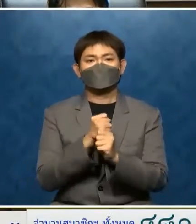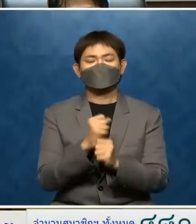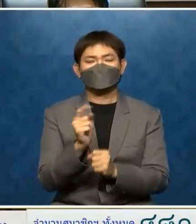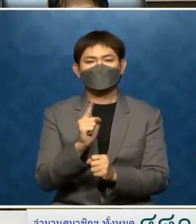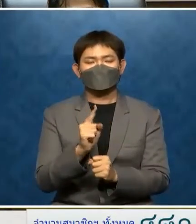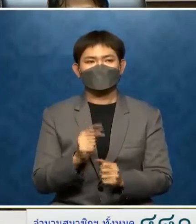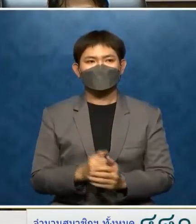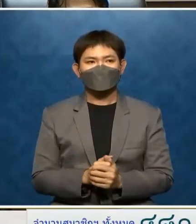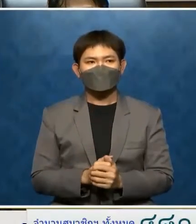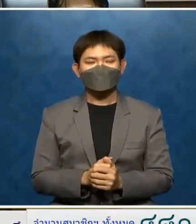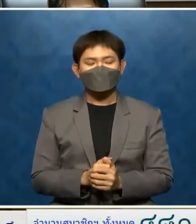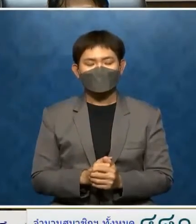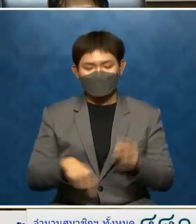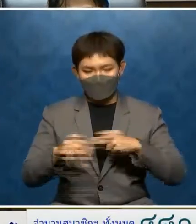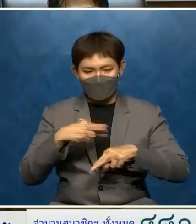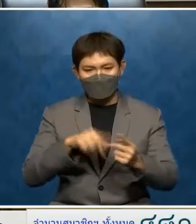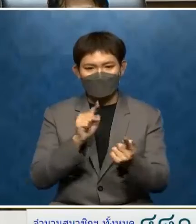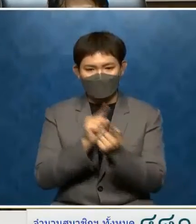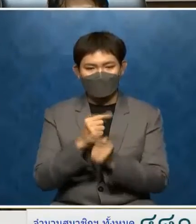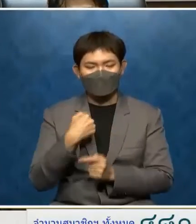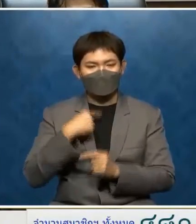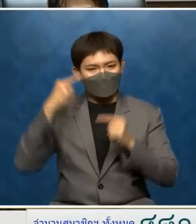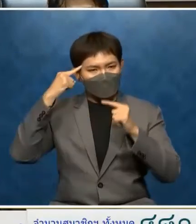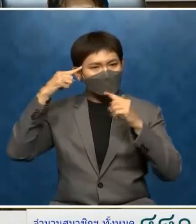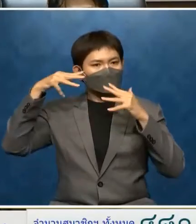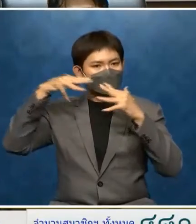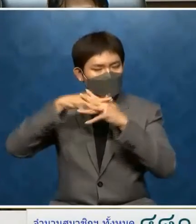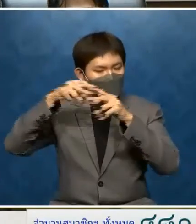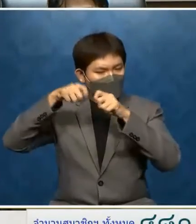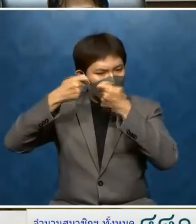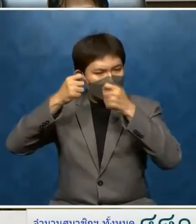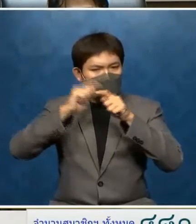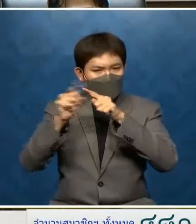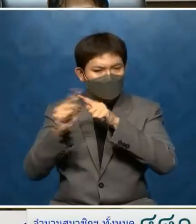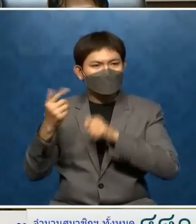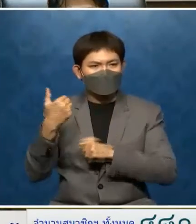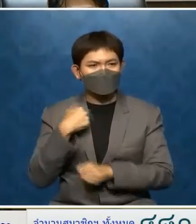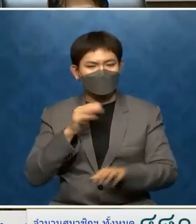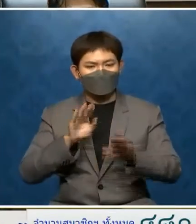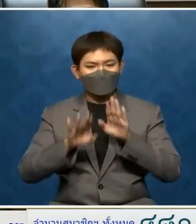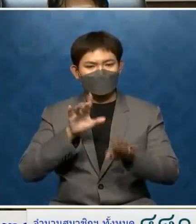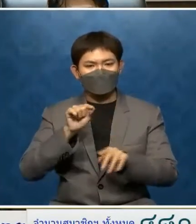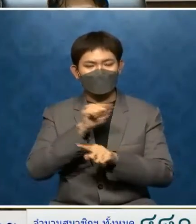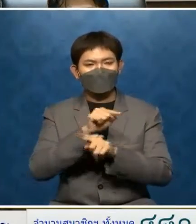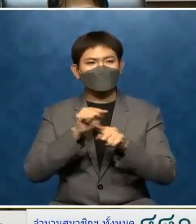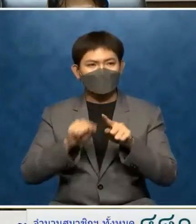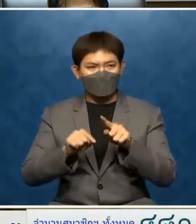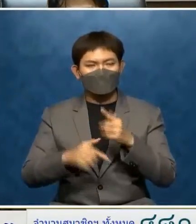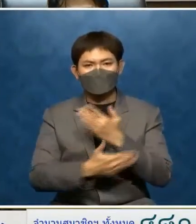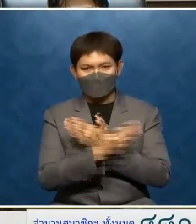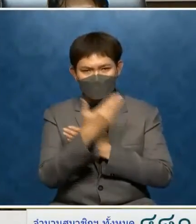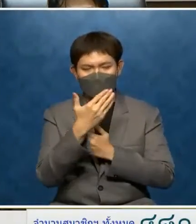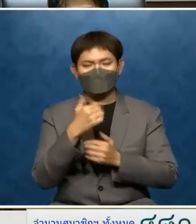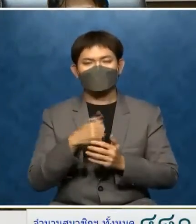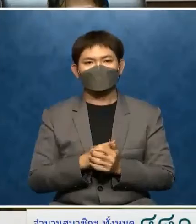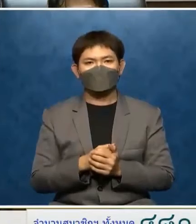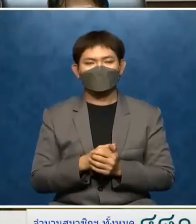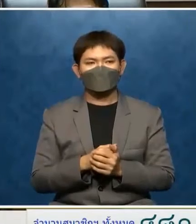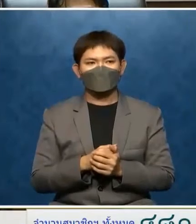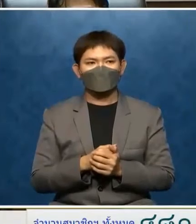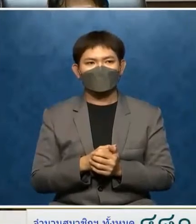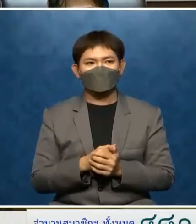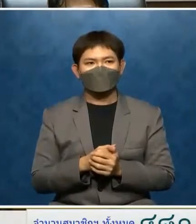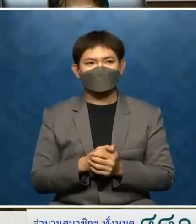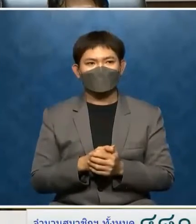่า เราพบค่ะว่ามีโรคทางจิตเวทกับบุคคลดงกลาวประมาณ 20% และหนึงในนั้นก็คือ